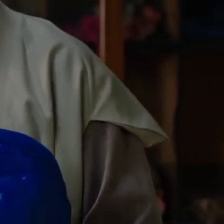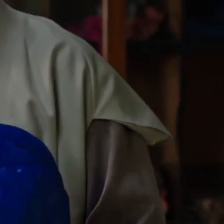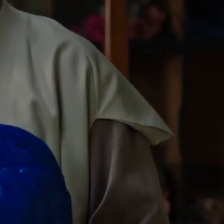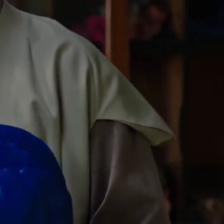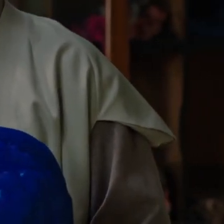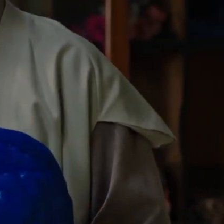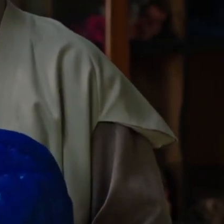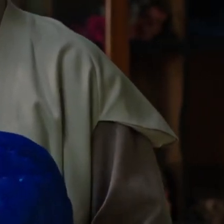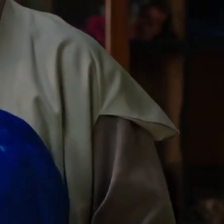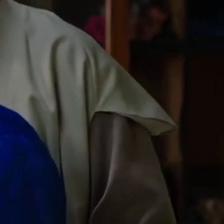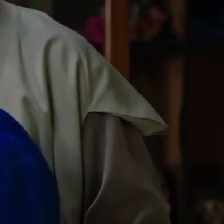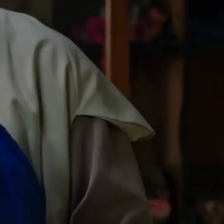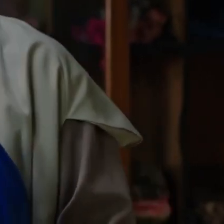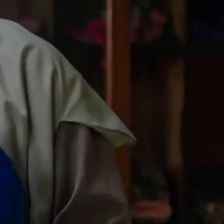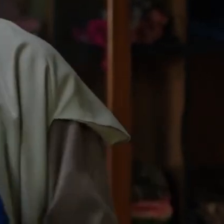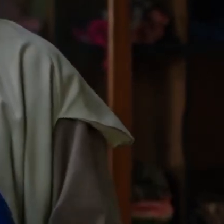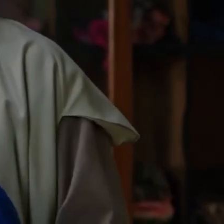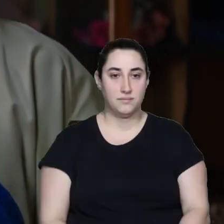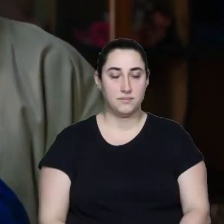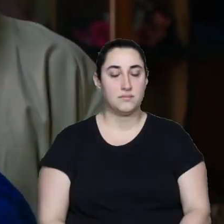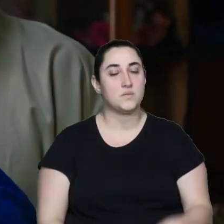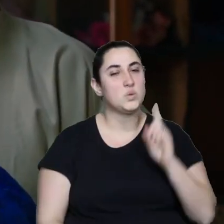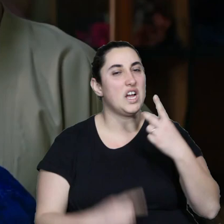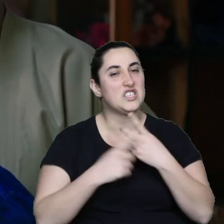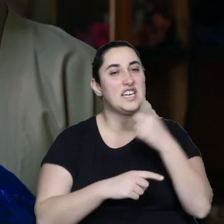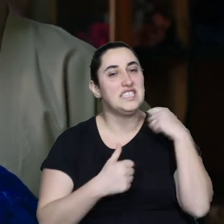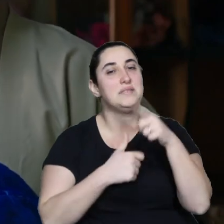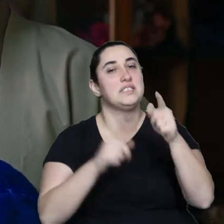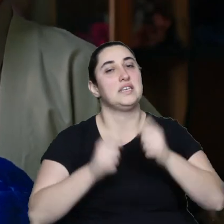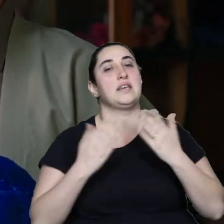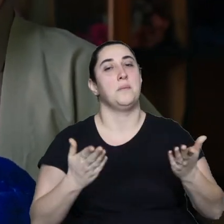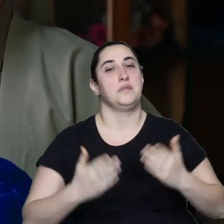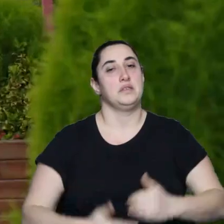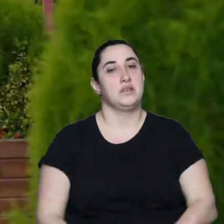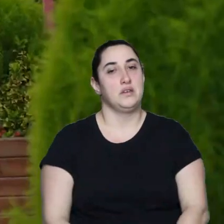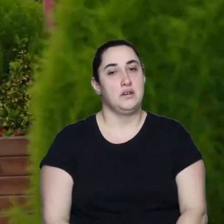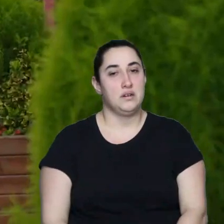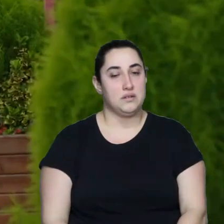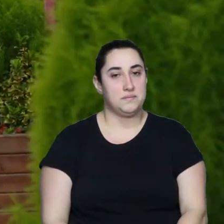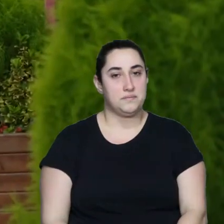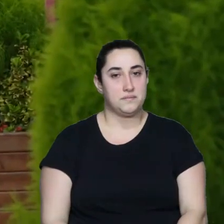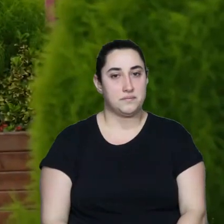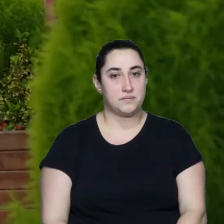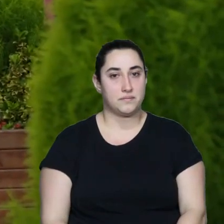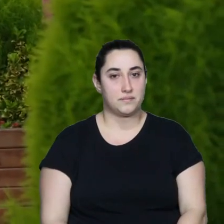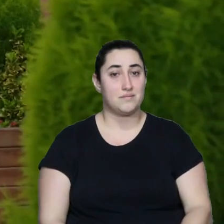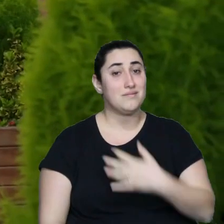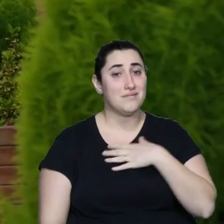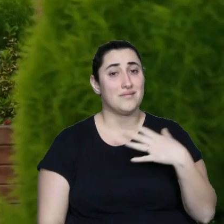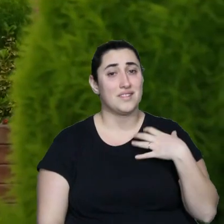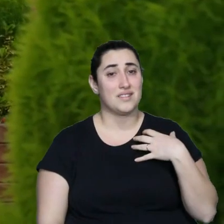Ulan Yaşar. Ulan Yaşar, bunun da mı altından sen çıktın be? Kübra annesinin kolunda yürüyor.